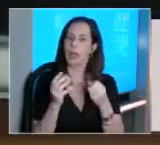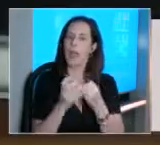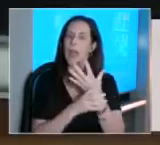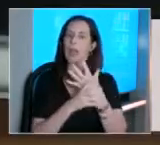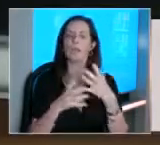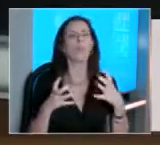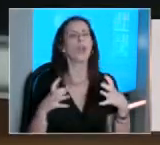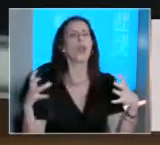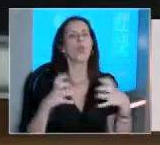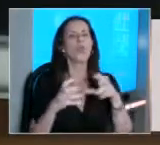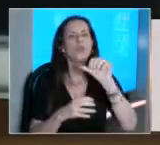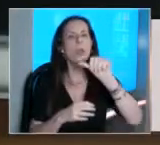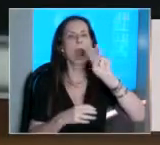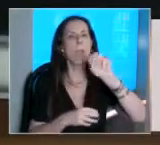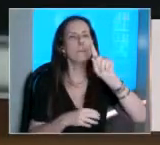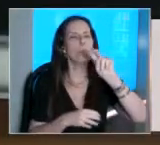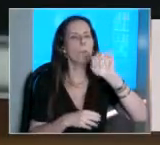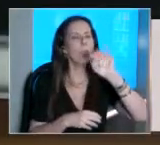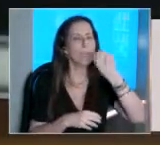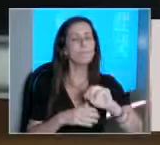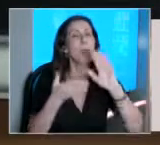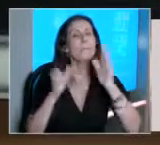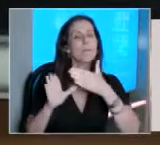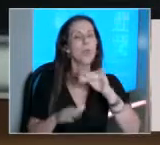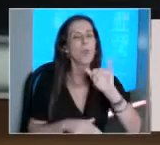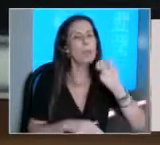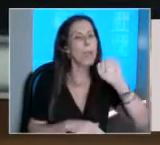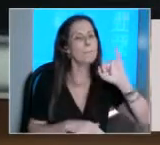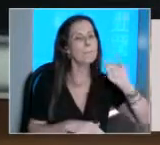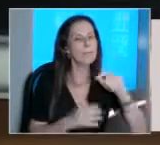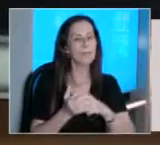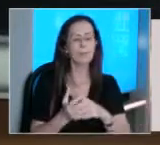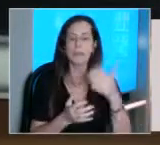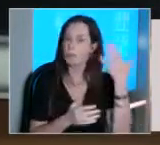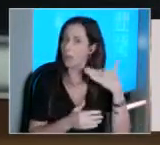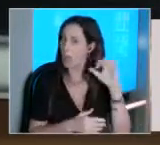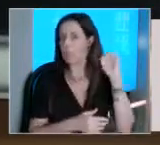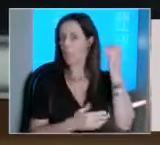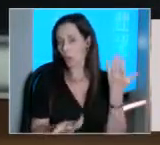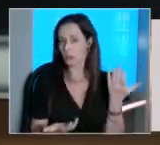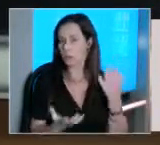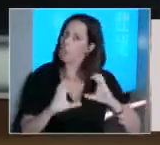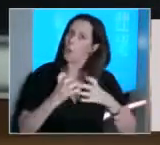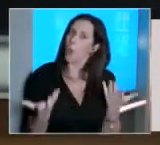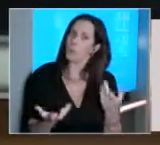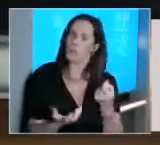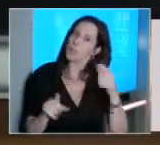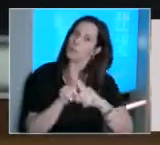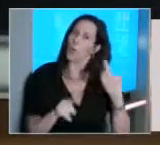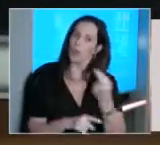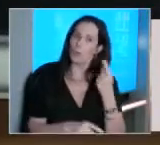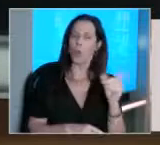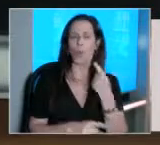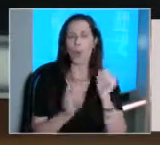של גוש אמונים, ואחר כך פינוי ימית, אבל בזמנים ההם היא עדיין הייתה מין ציונית, קיבוצניקית, קצת כמו כולם, כולם